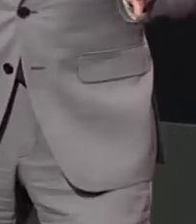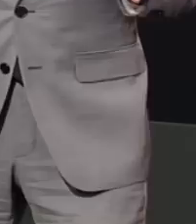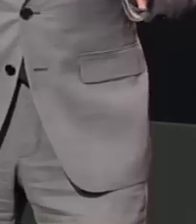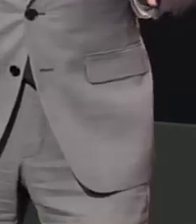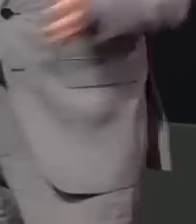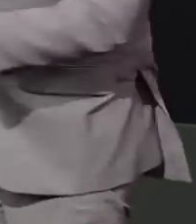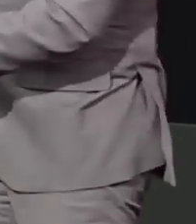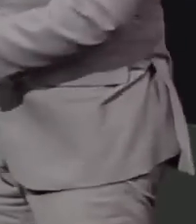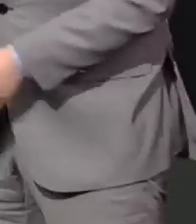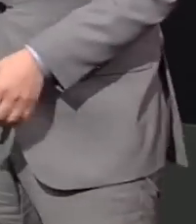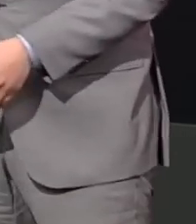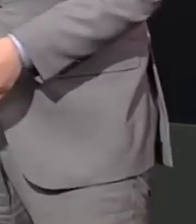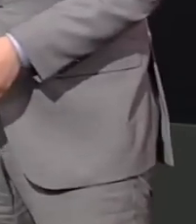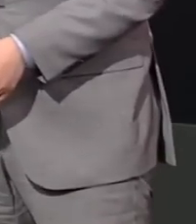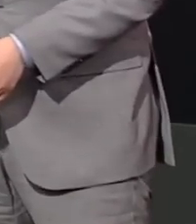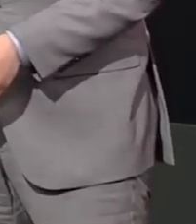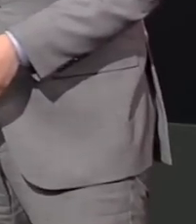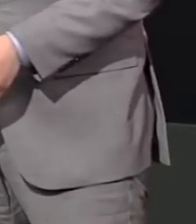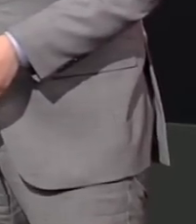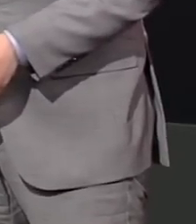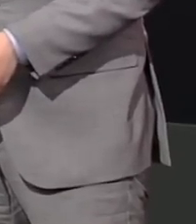아직 안 끝났습니다